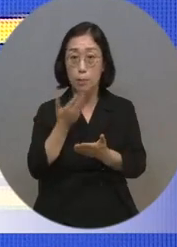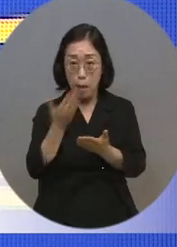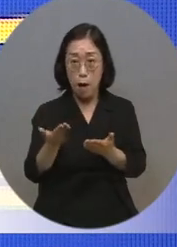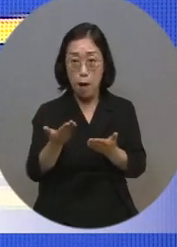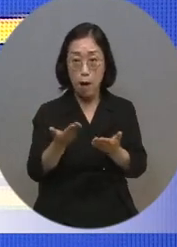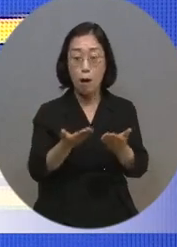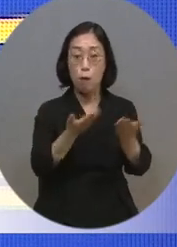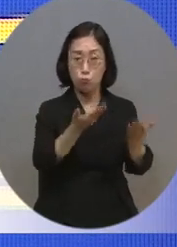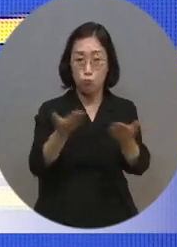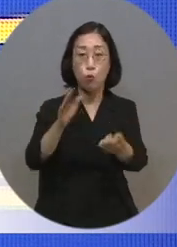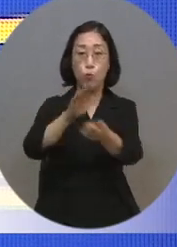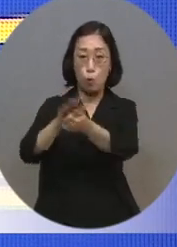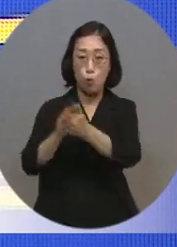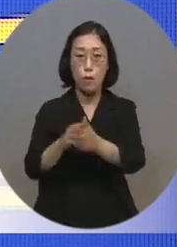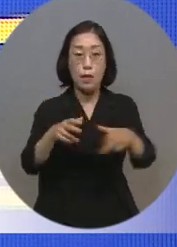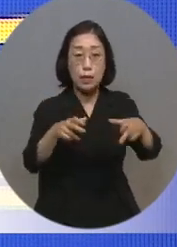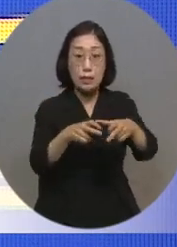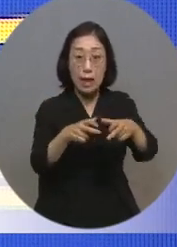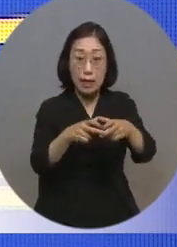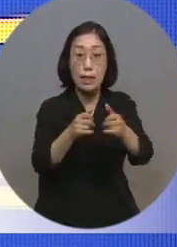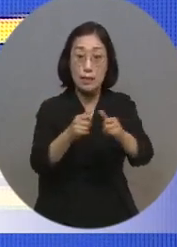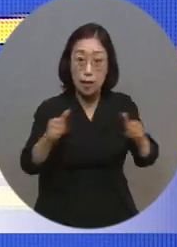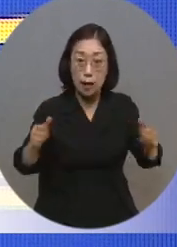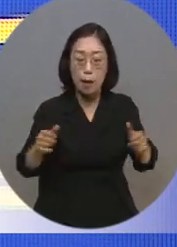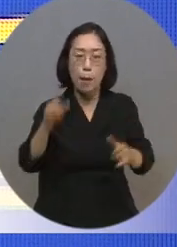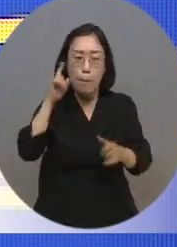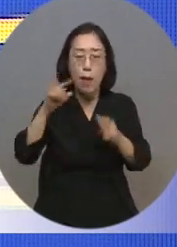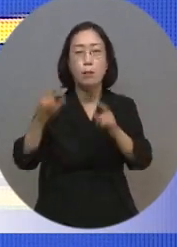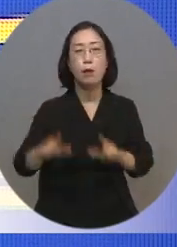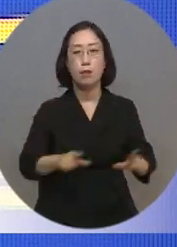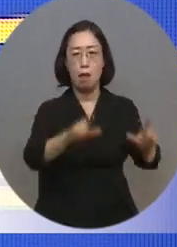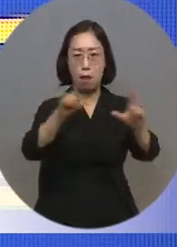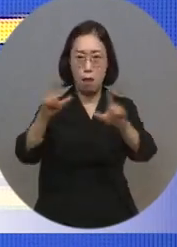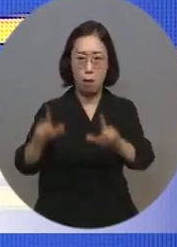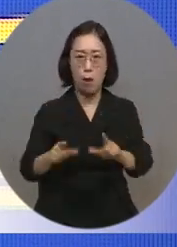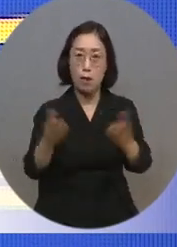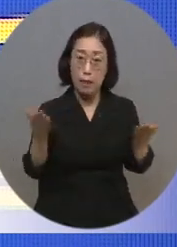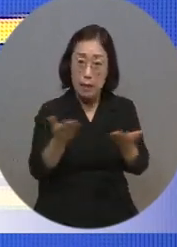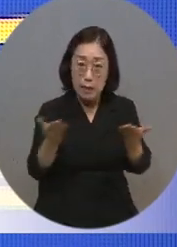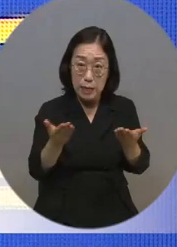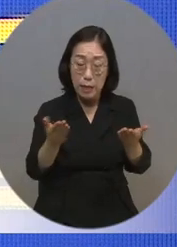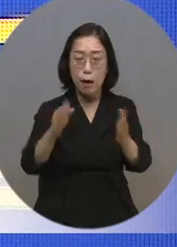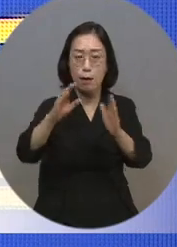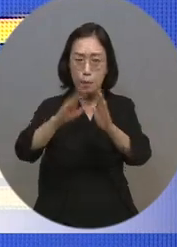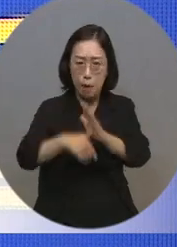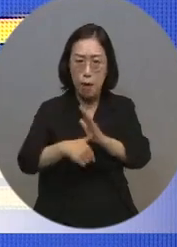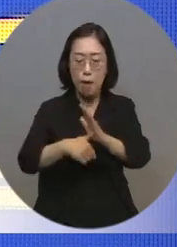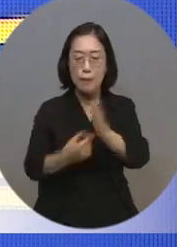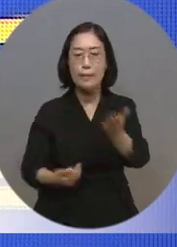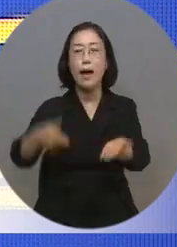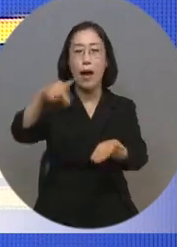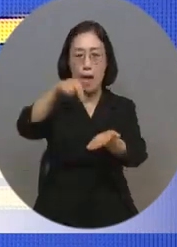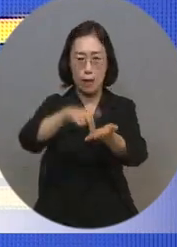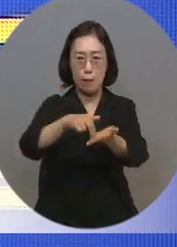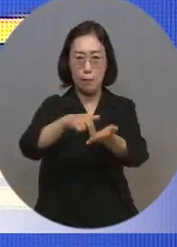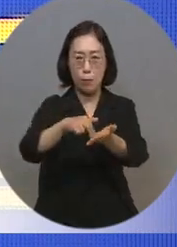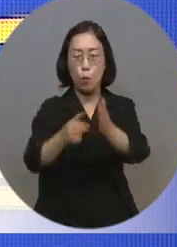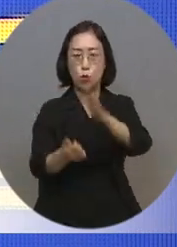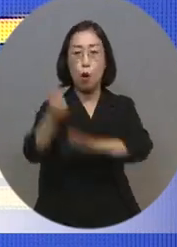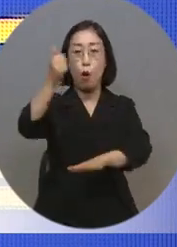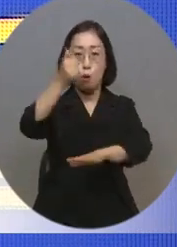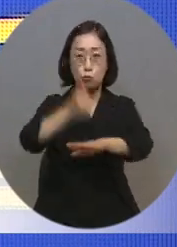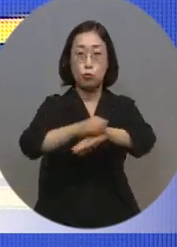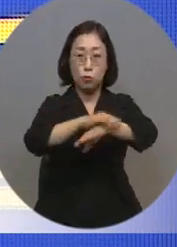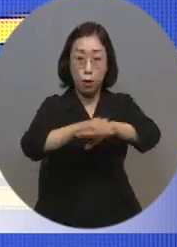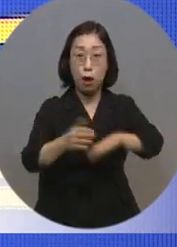제공하고 장애인분들이 일상생활과 직장에서 자립과 성취를 이룰 수